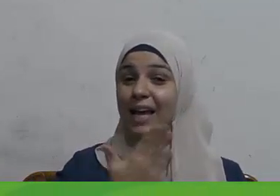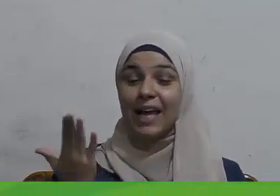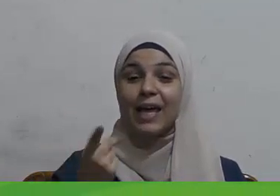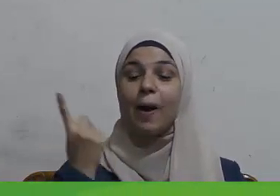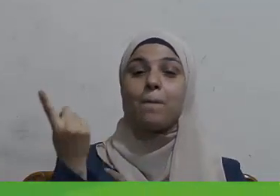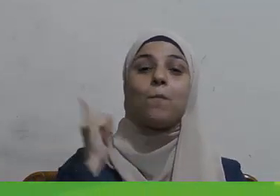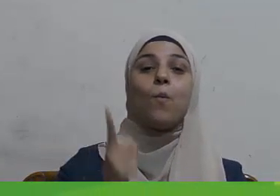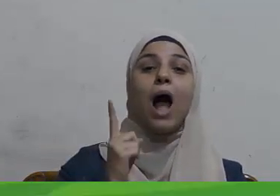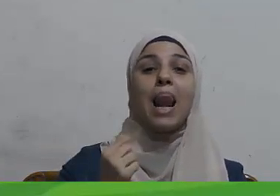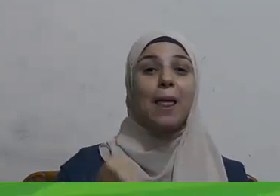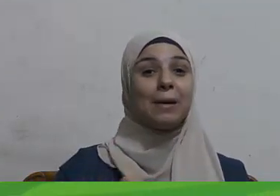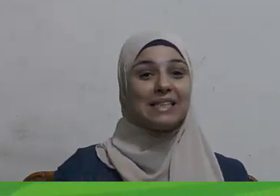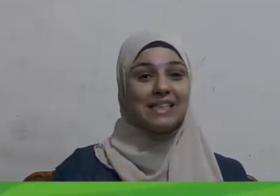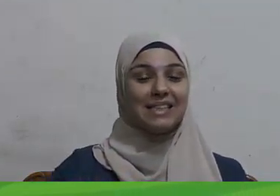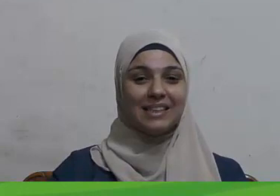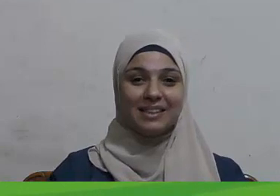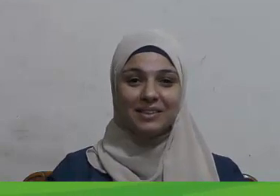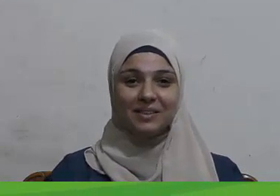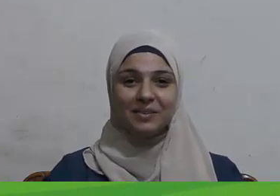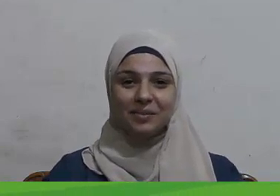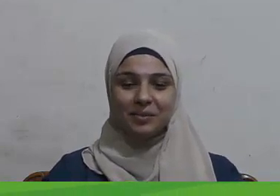صباح الخير يا معلمتي.